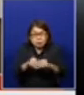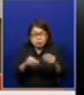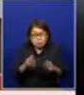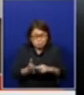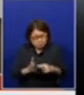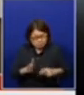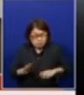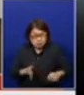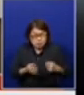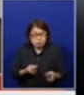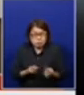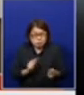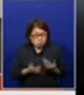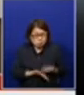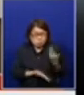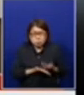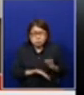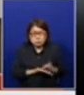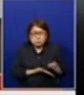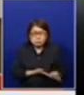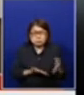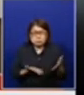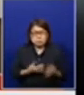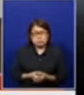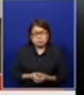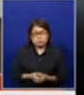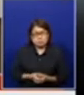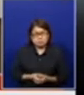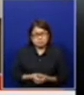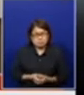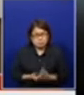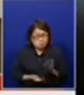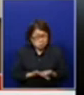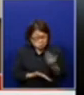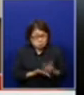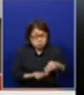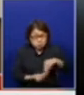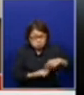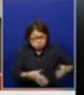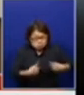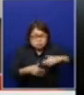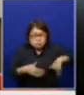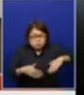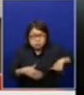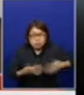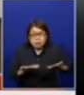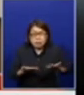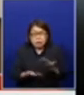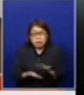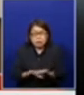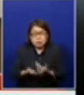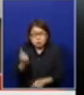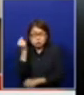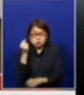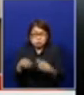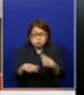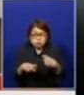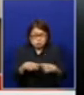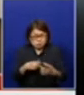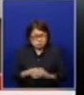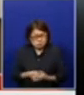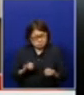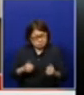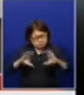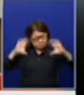ยผมก็อยากจะฝากพี่น้องไว้ว่าทำยังไงได้เมื่อเราเจอรัฐบาลอย่างนี้บริหาร